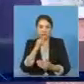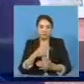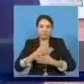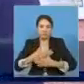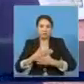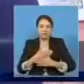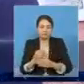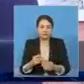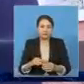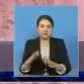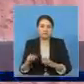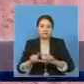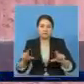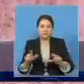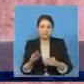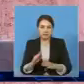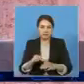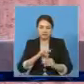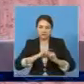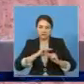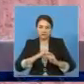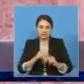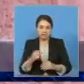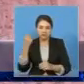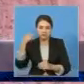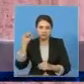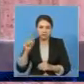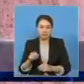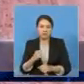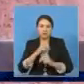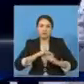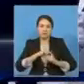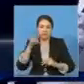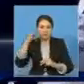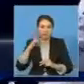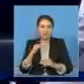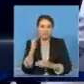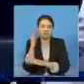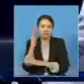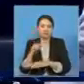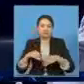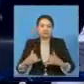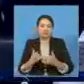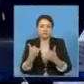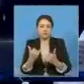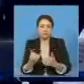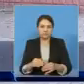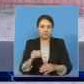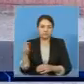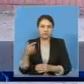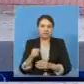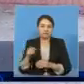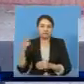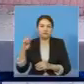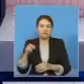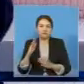пневмонии. На стене районной больницы, где долгие годы трудился будущий герой труда Казахстана, висит мемориальная доска в его честь. Среди ветеранов афганской войны